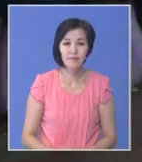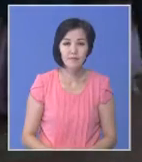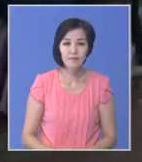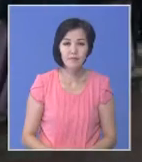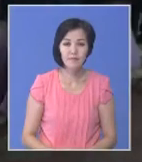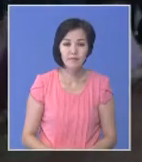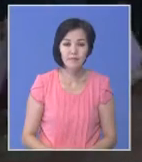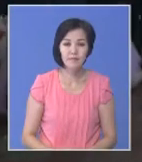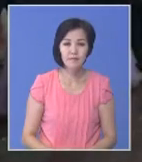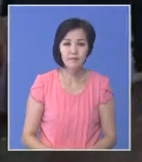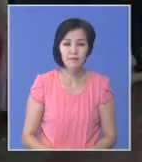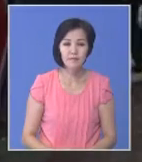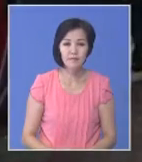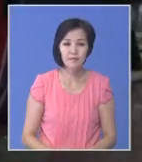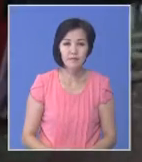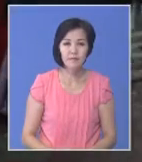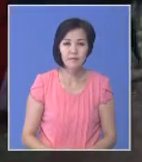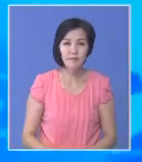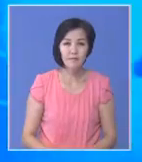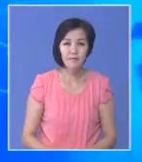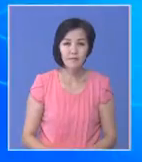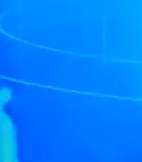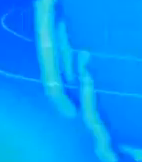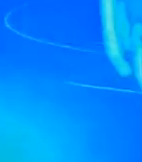Жайзрайсай Васипа Мирешка, Жетісу телеарнасы.